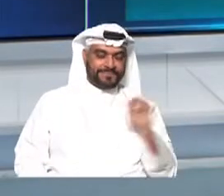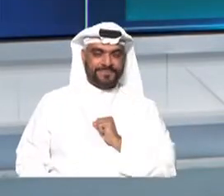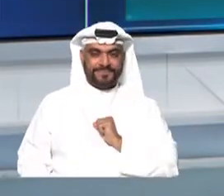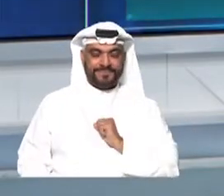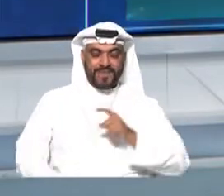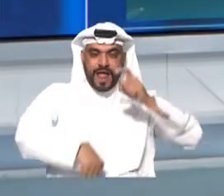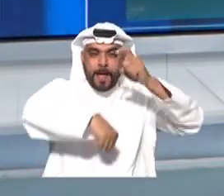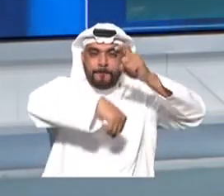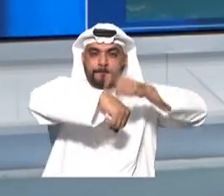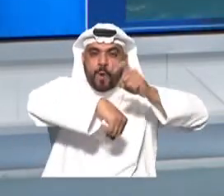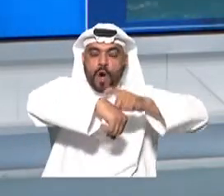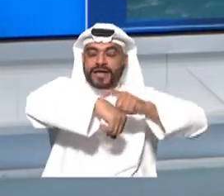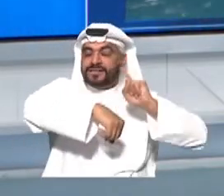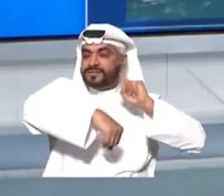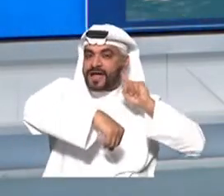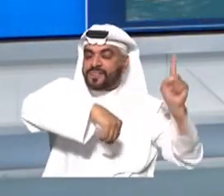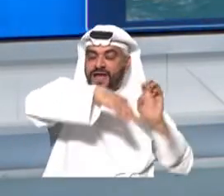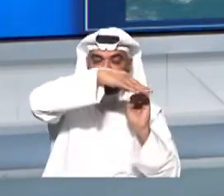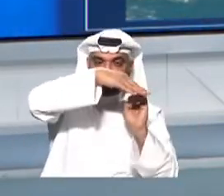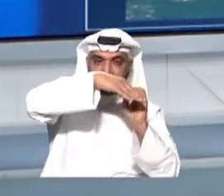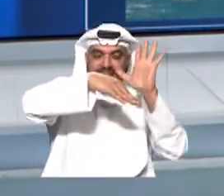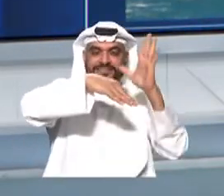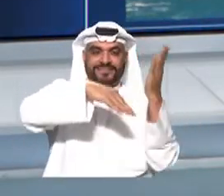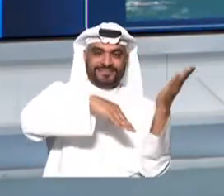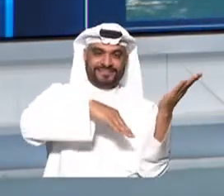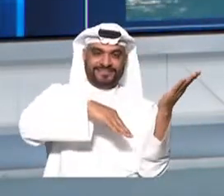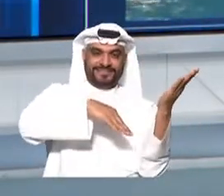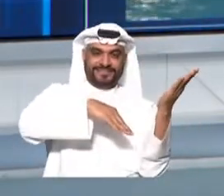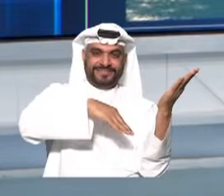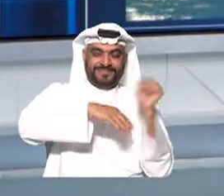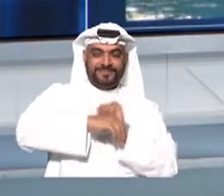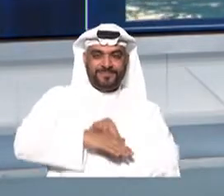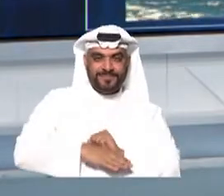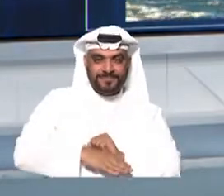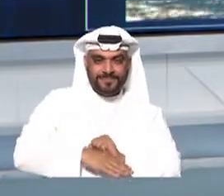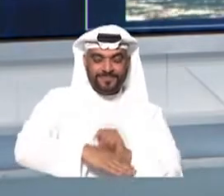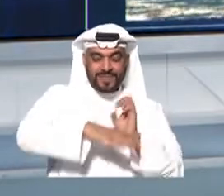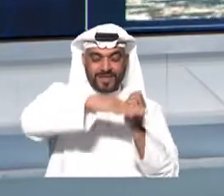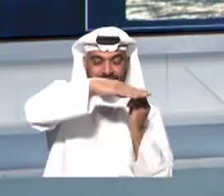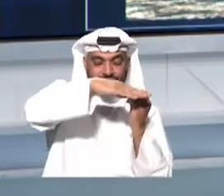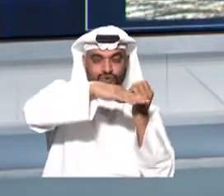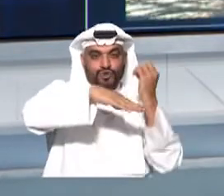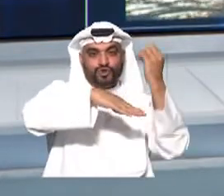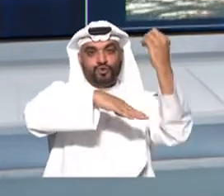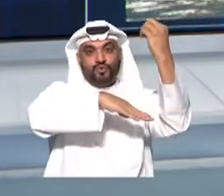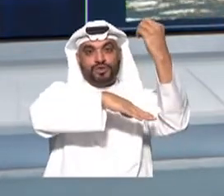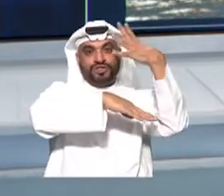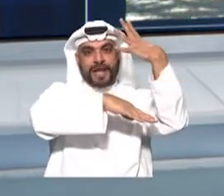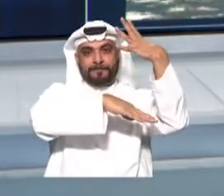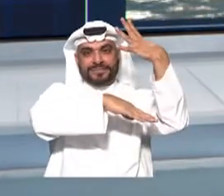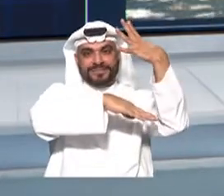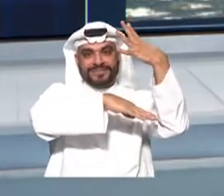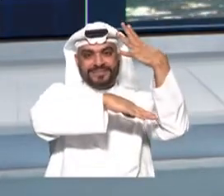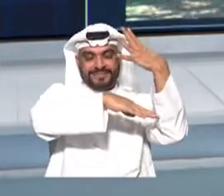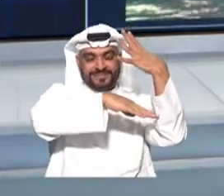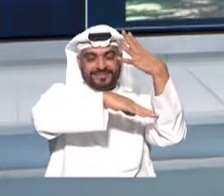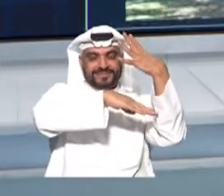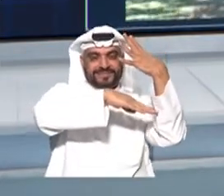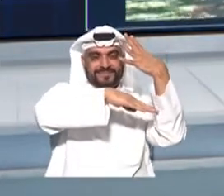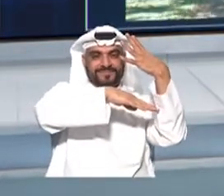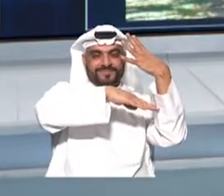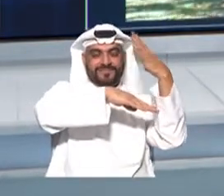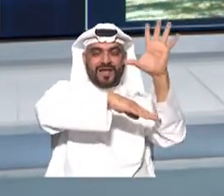1 إلى 3 أقدام. مواقيت بإذن الله على حسب توقيت المحل مدينة الكويت، موعد أذان الفجر في الساعة 3:48، موعد شروق الشمس في